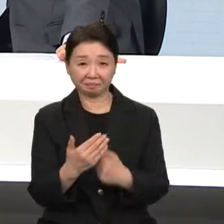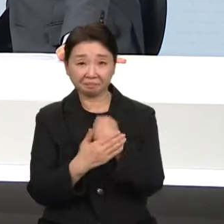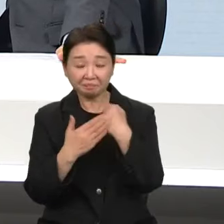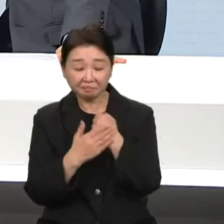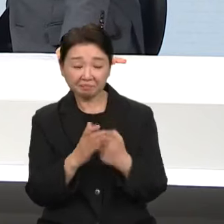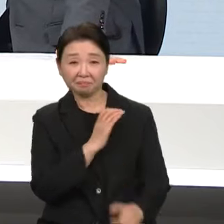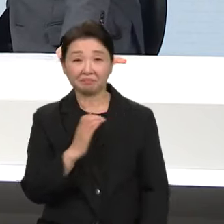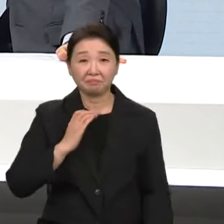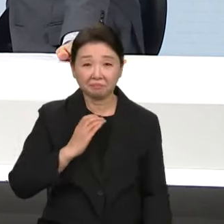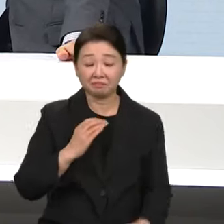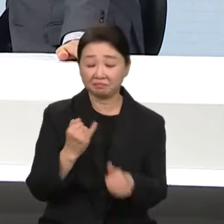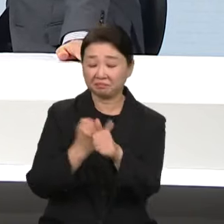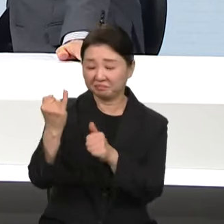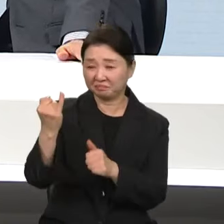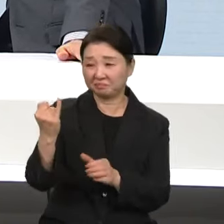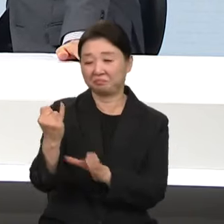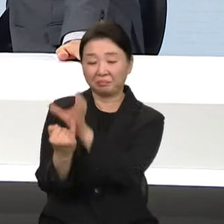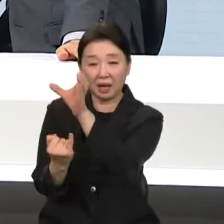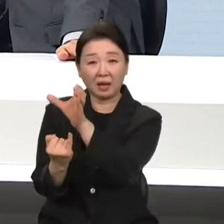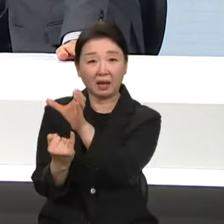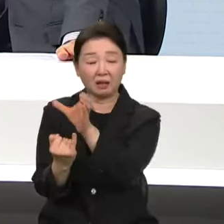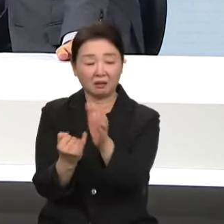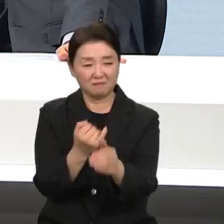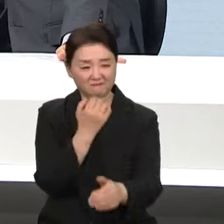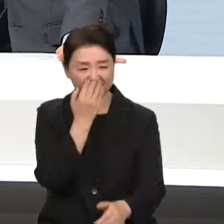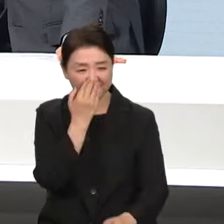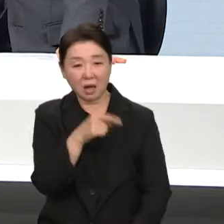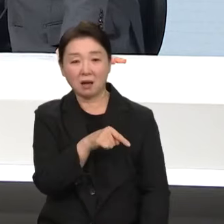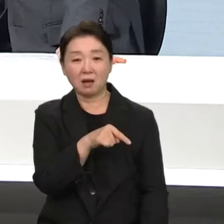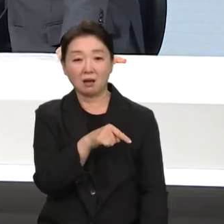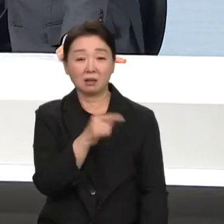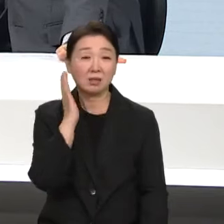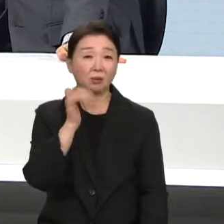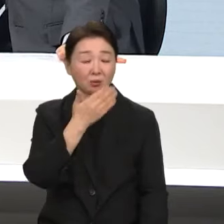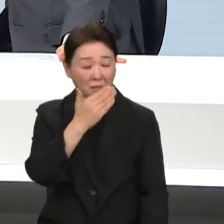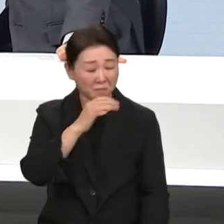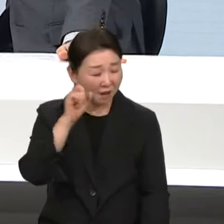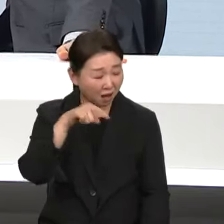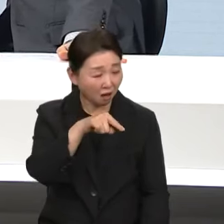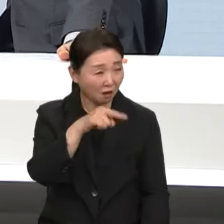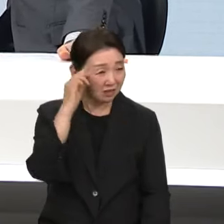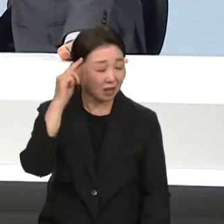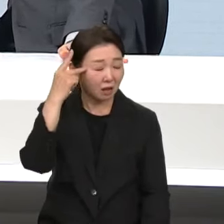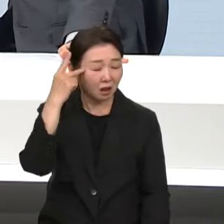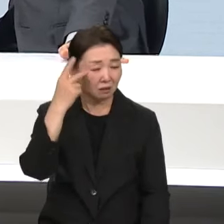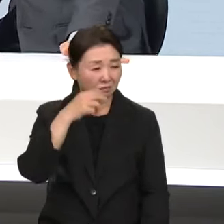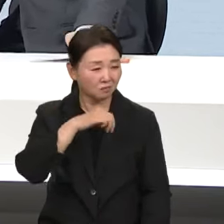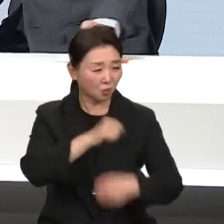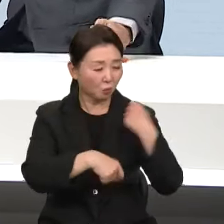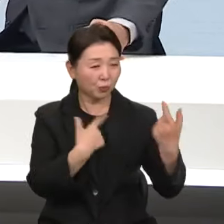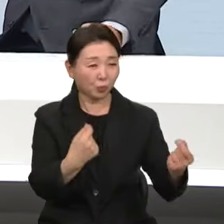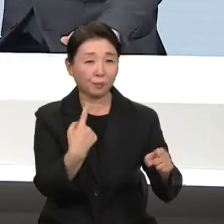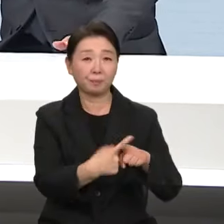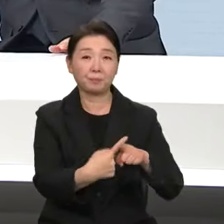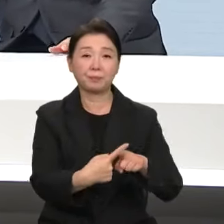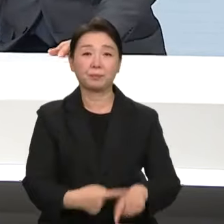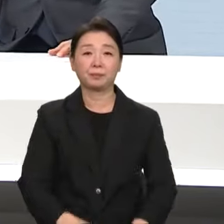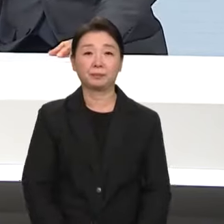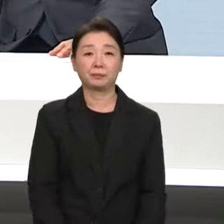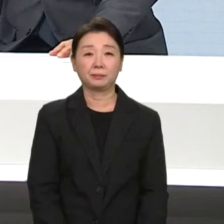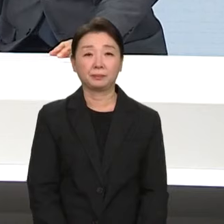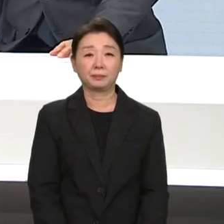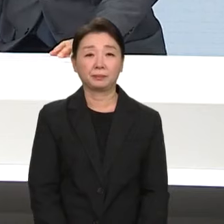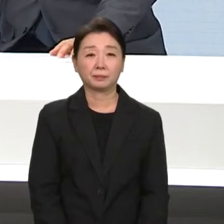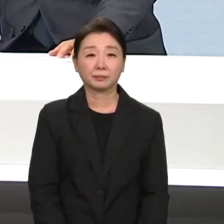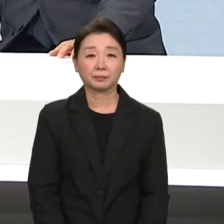부인을 잔인하게 매도하는 파렴치하니 과연 대통령이 될 것이라는 착각 속에 사는 금수만도 못한 자다. 상당히 원색적인 비난을